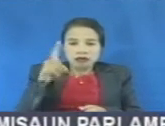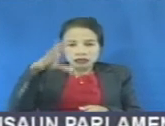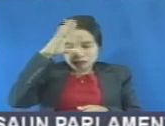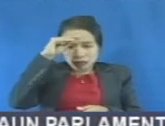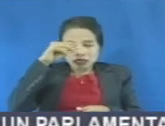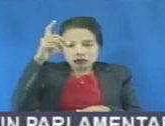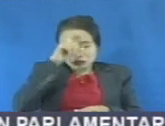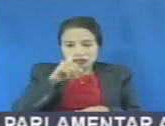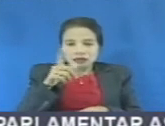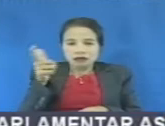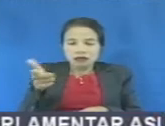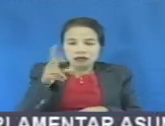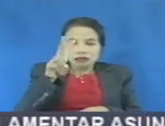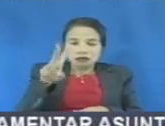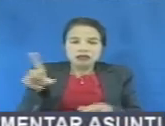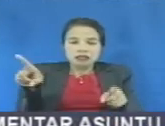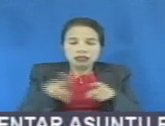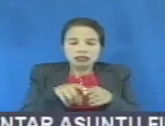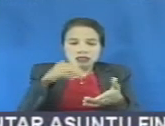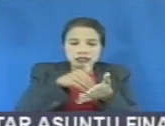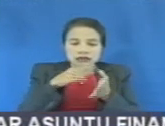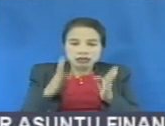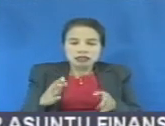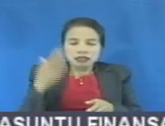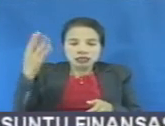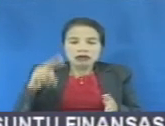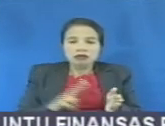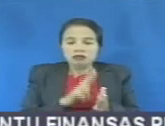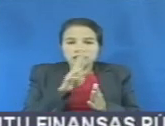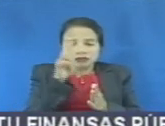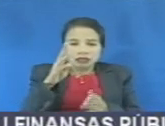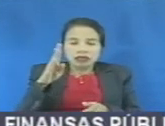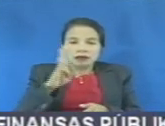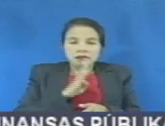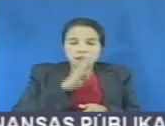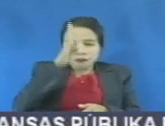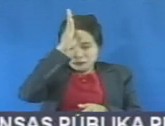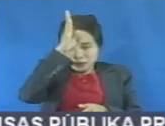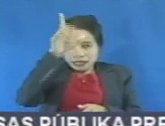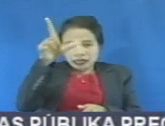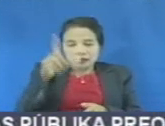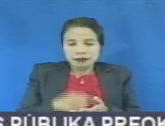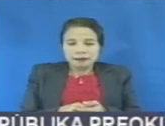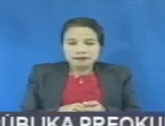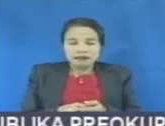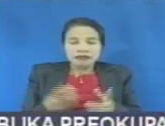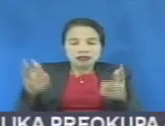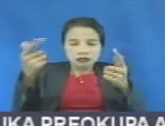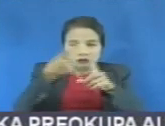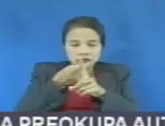mane hoidade 22, hanesang estudante iha Universidade Balu, iha Bali. Sira mai